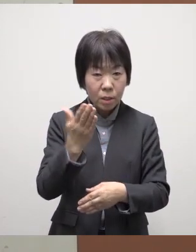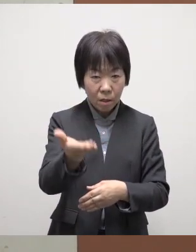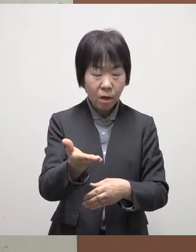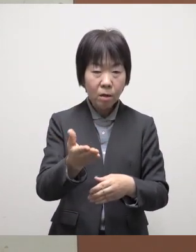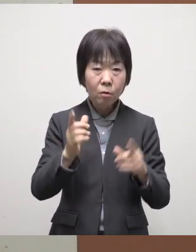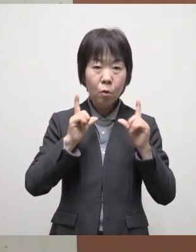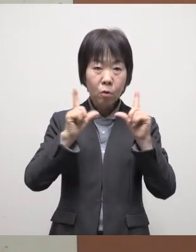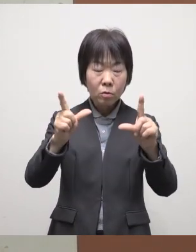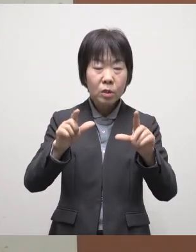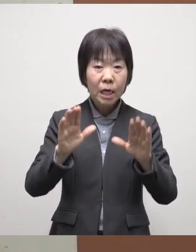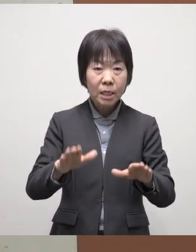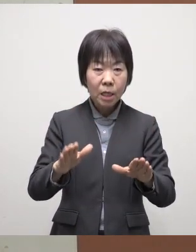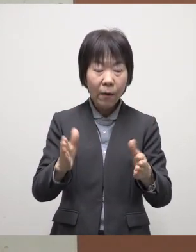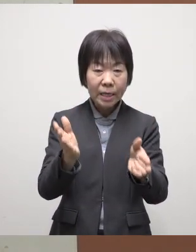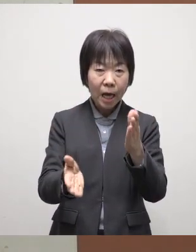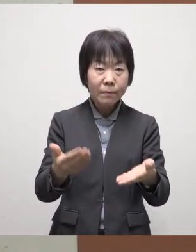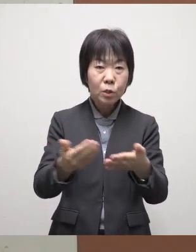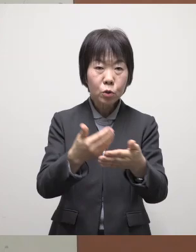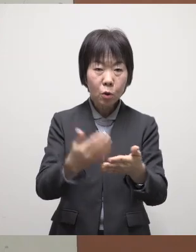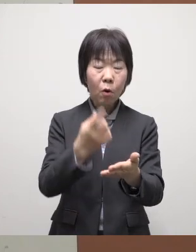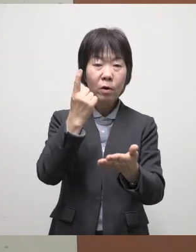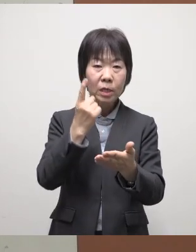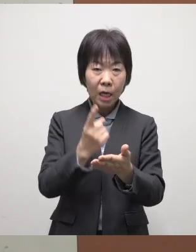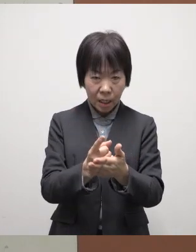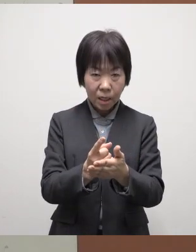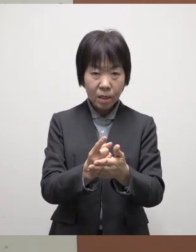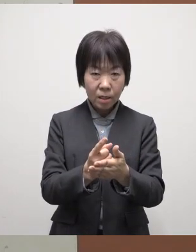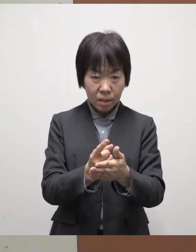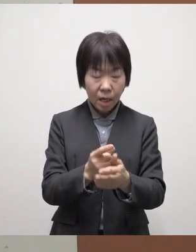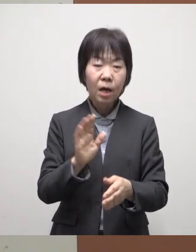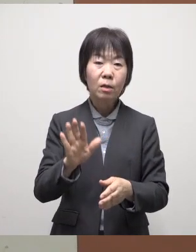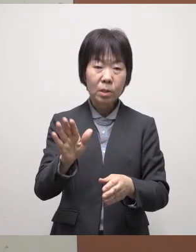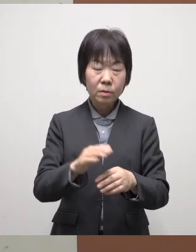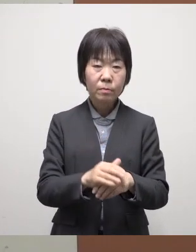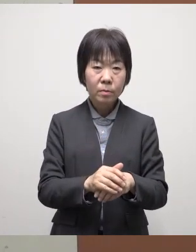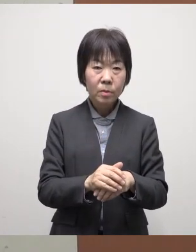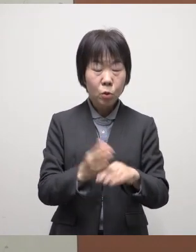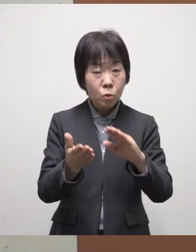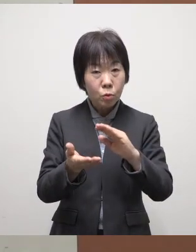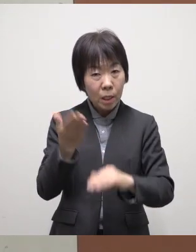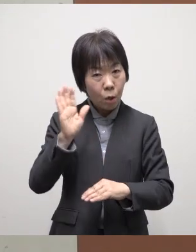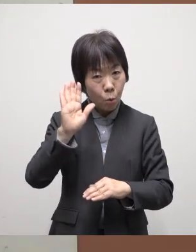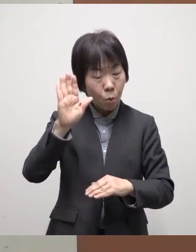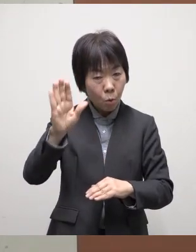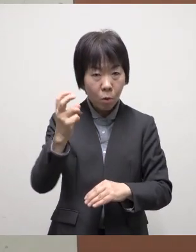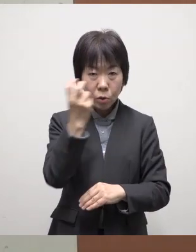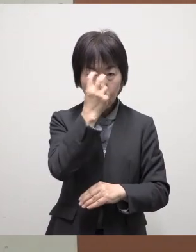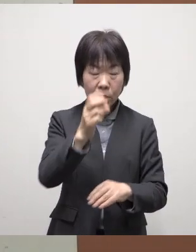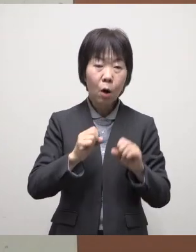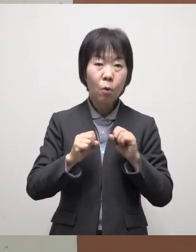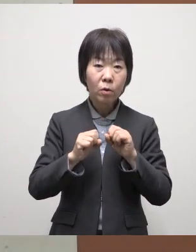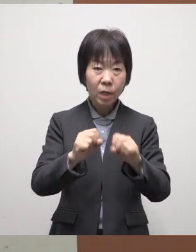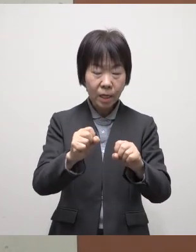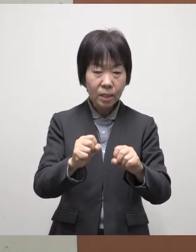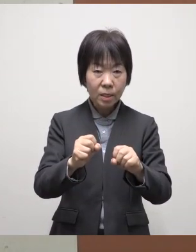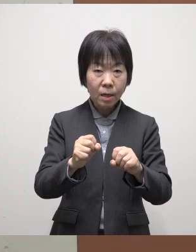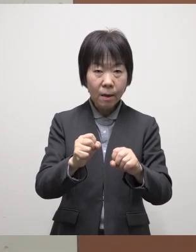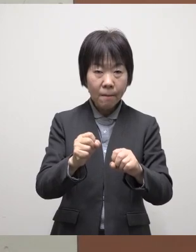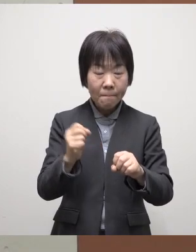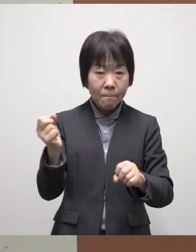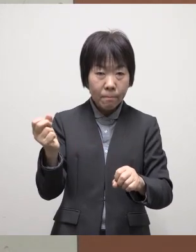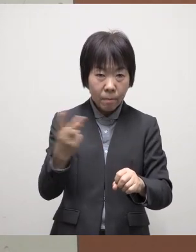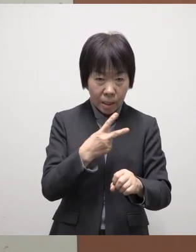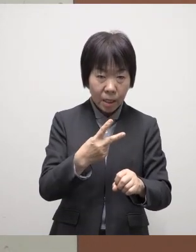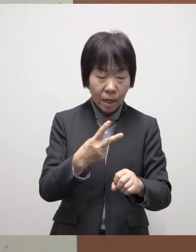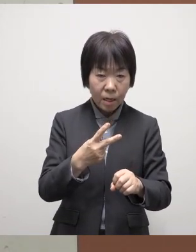においてはサービス業ということで止めさせていただいております止めて今後調査を行いまた可能な範囲